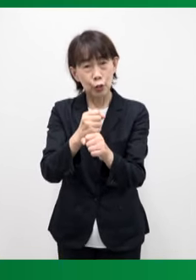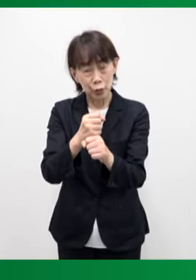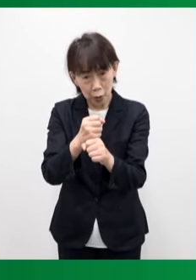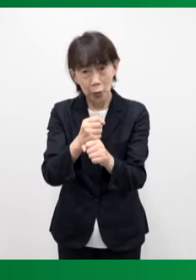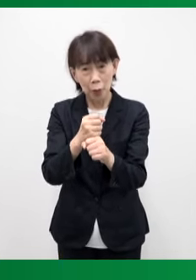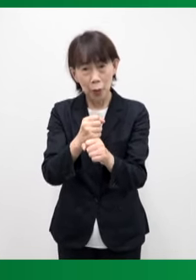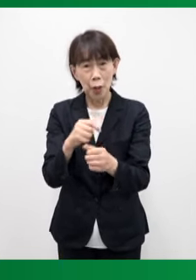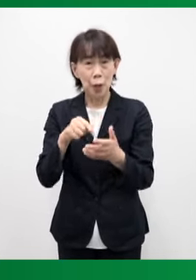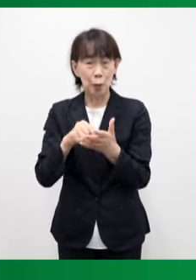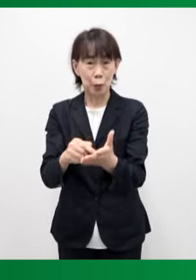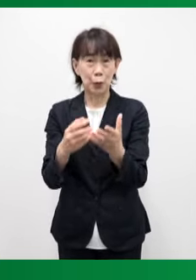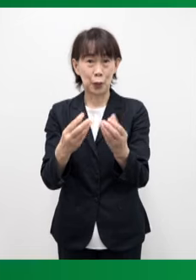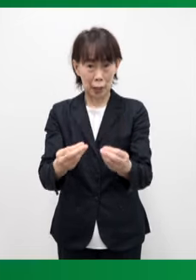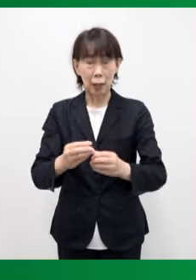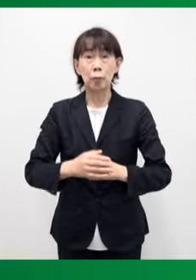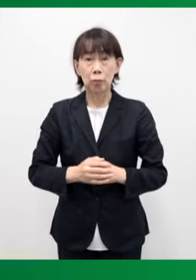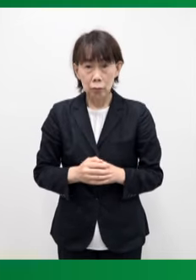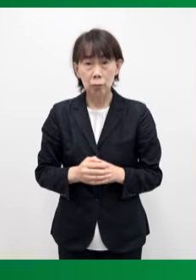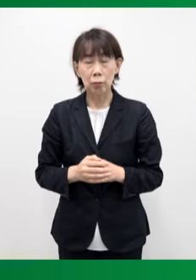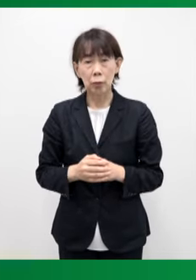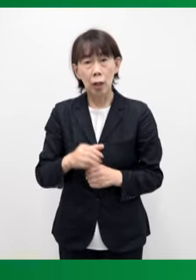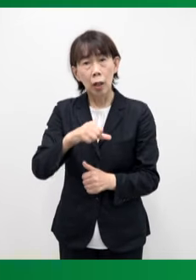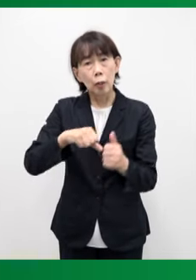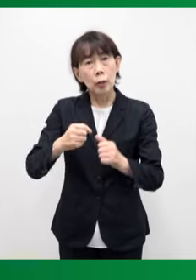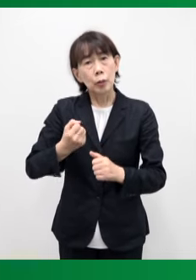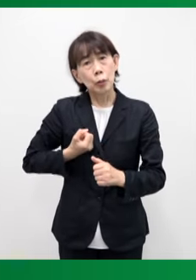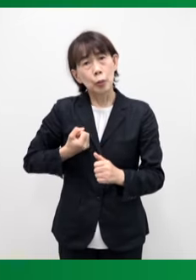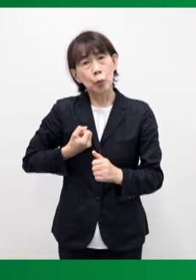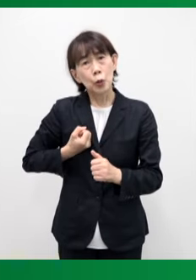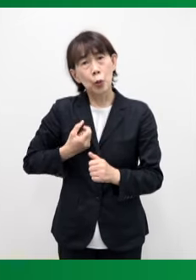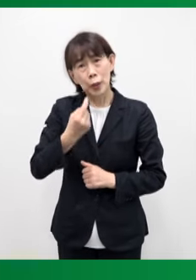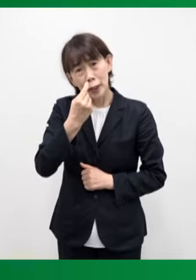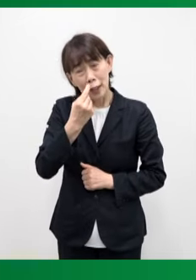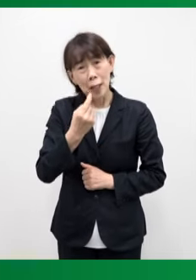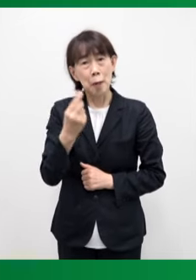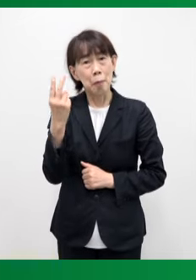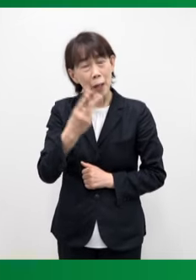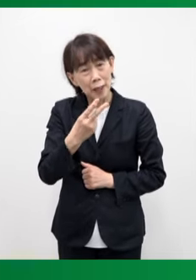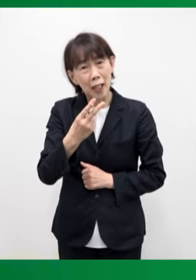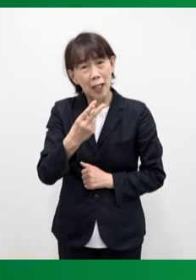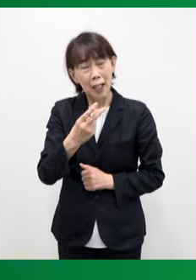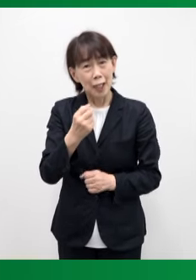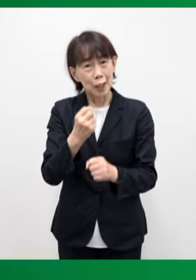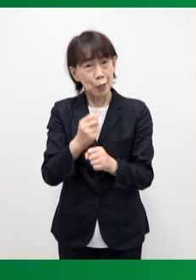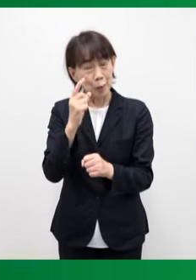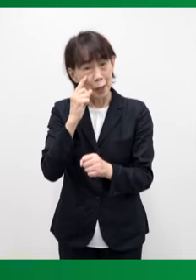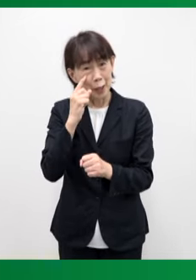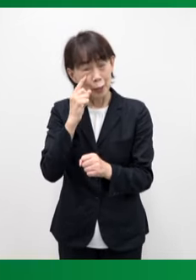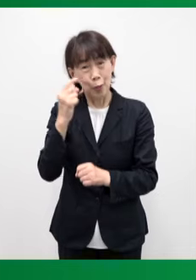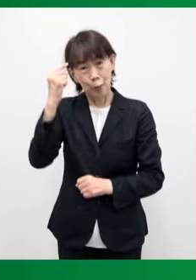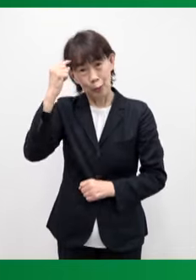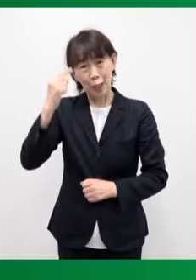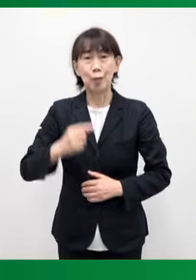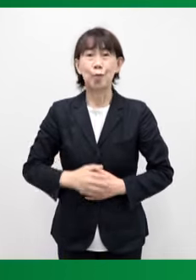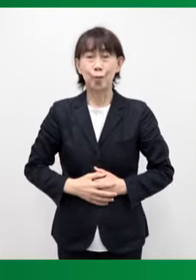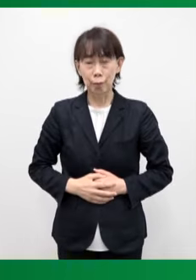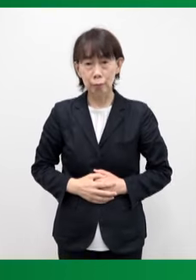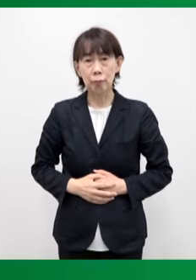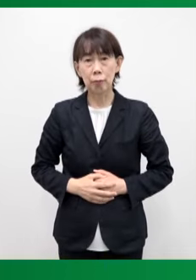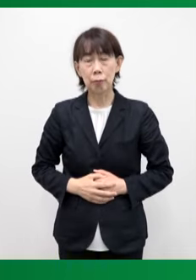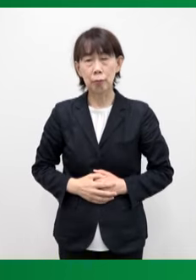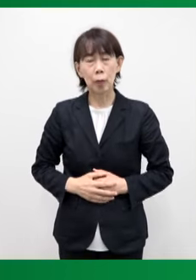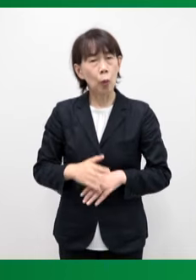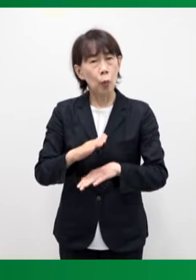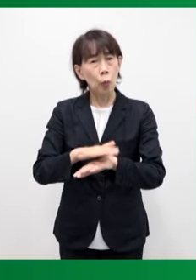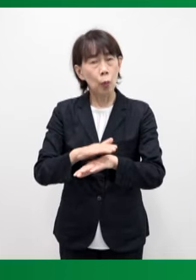に立ってみるイベントに参加したんですけど、アプリ作るの面白かったから、また今度アプリ作ったりしてみたいなと思いました。 どういうふう